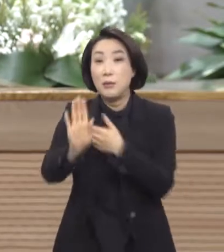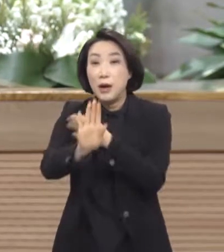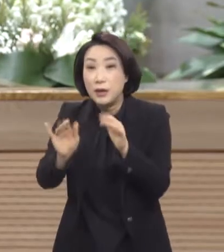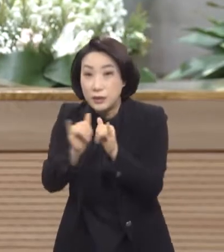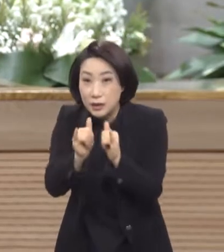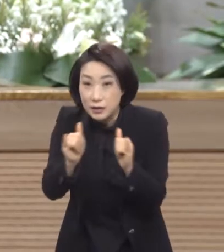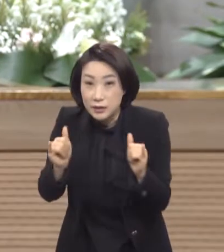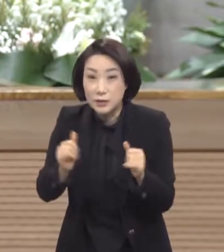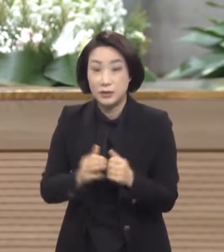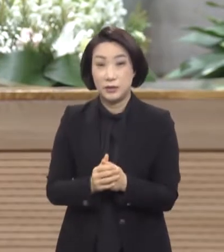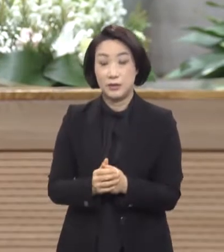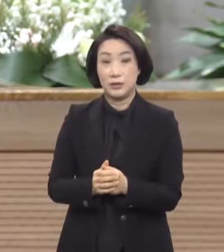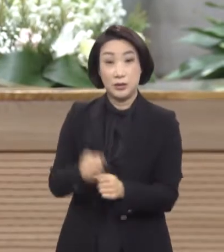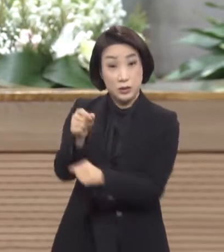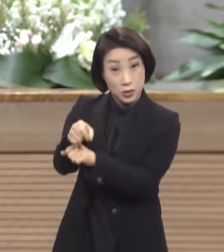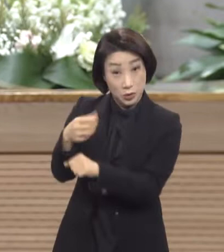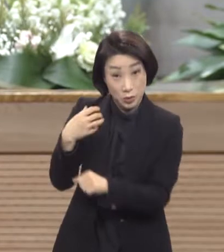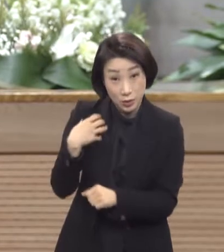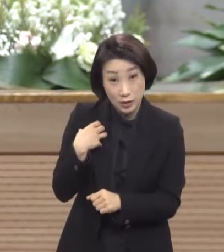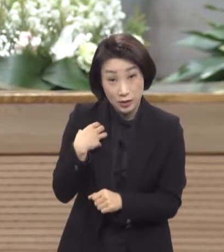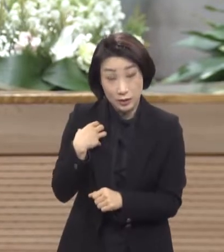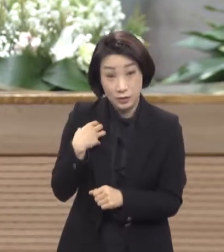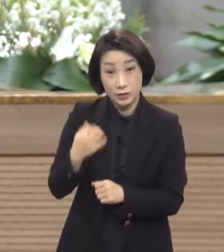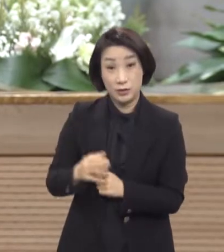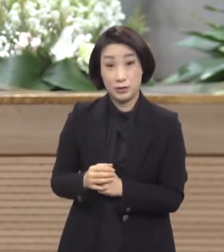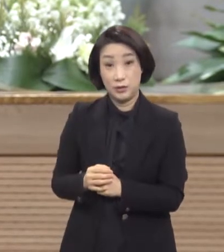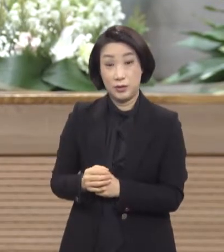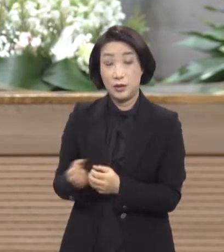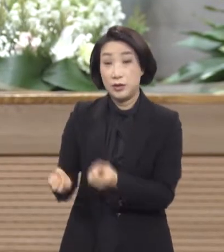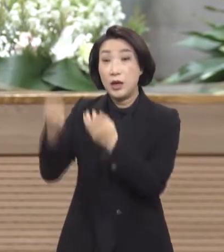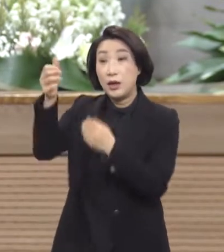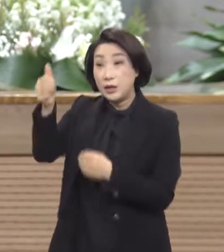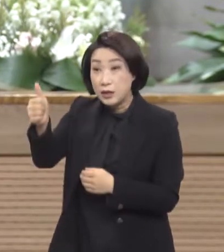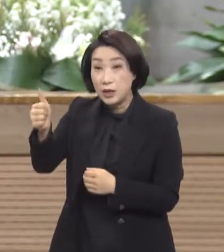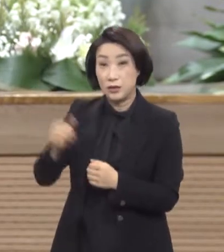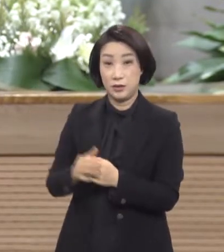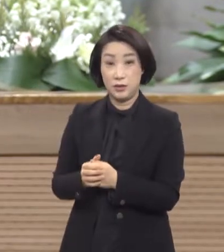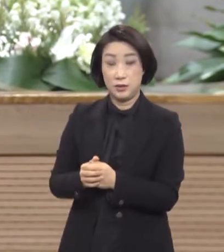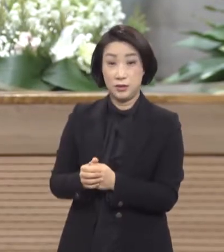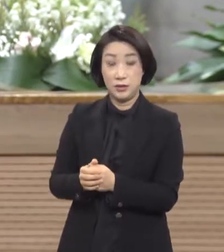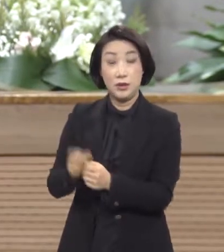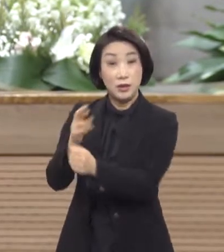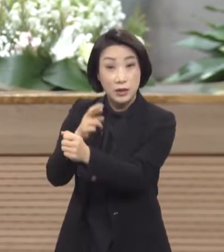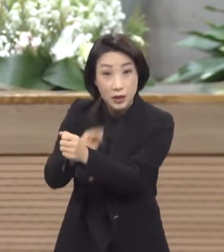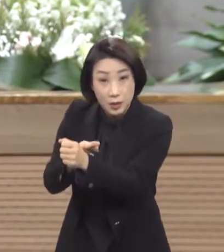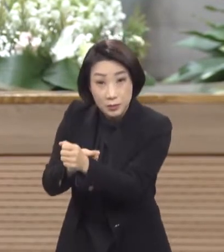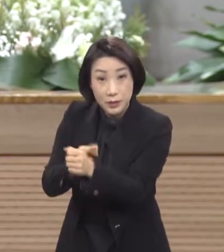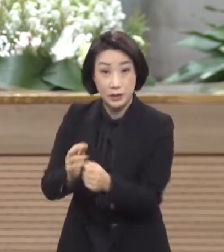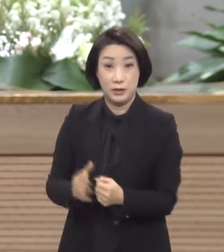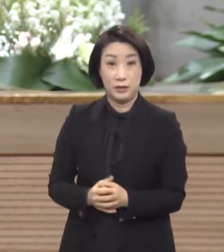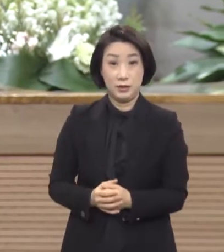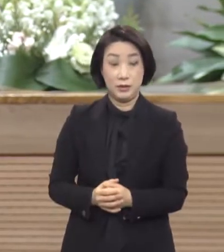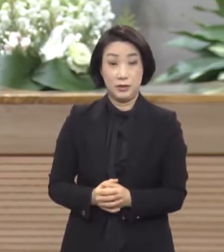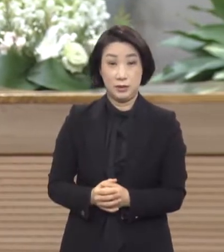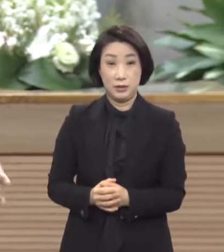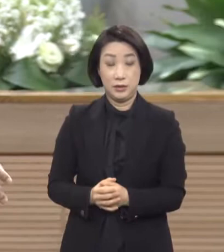바리새인, 서기관, 제사장, 랍비,